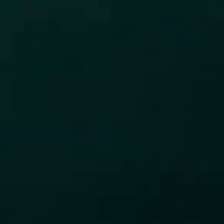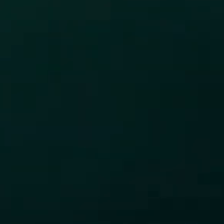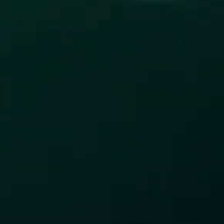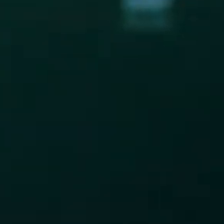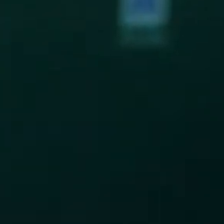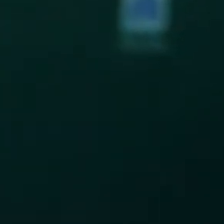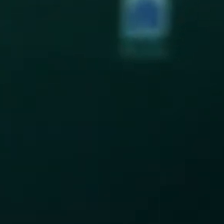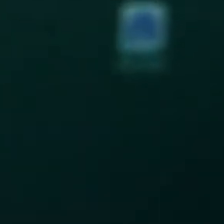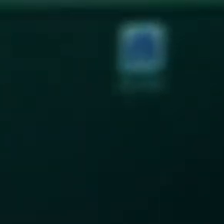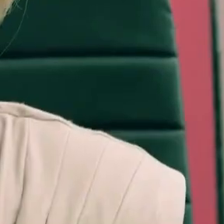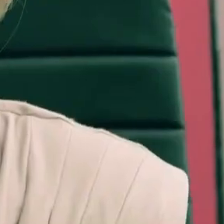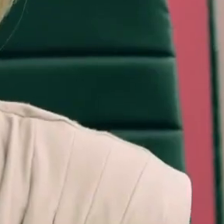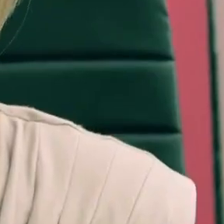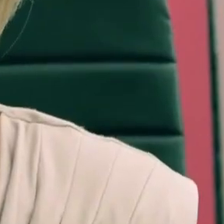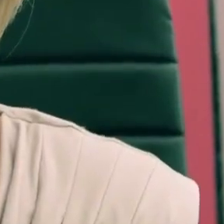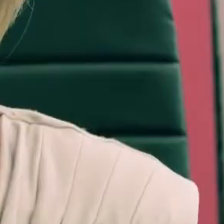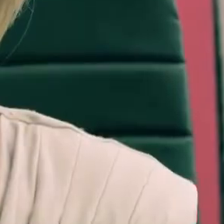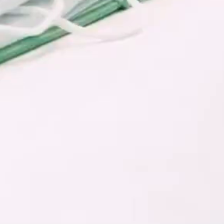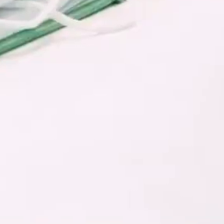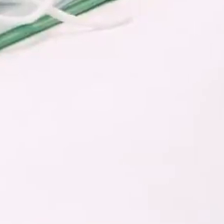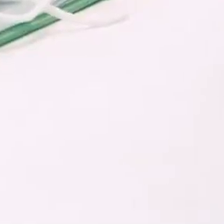se întâmplă că muri